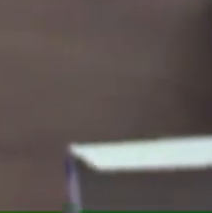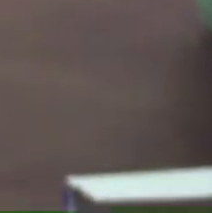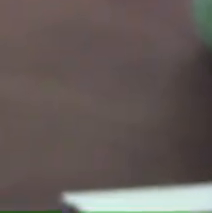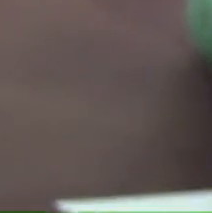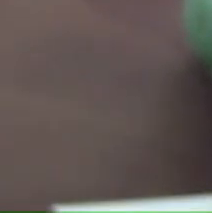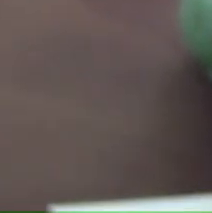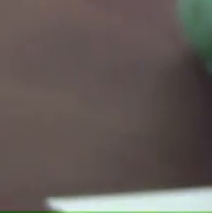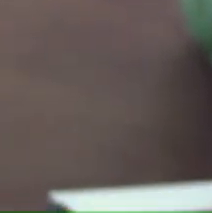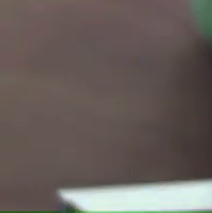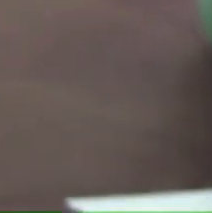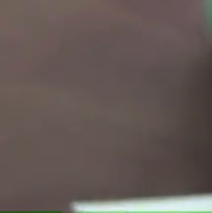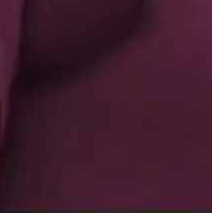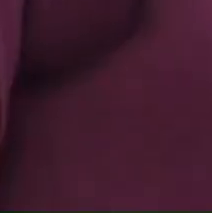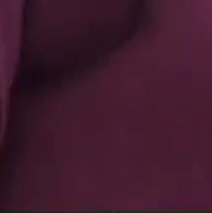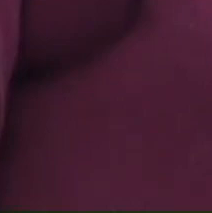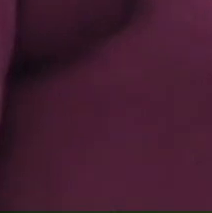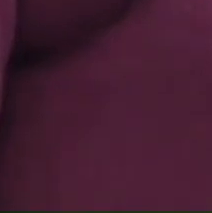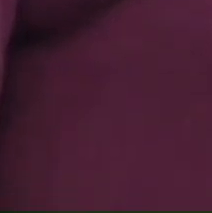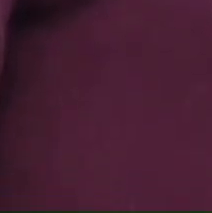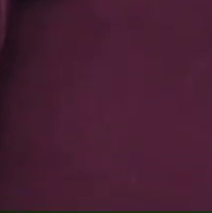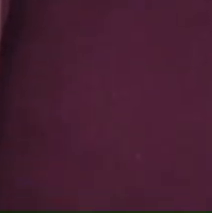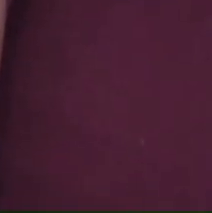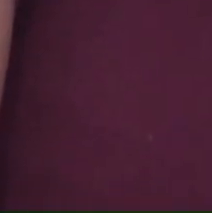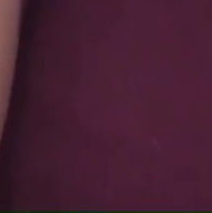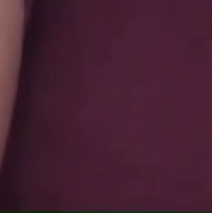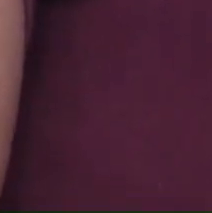is dat de fabrikant